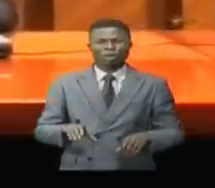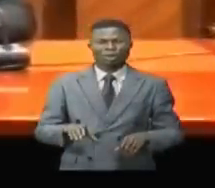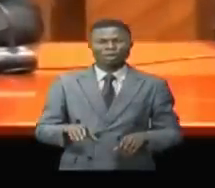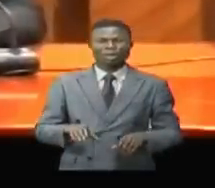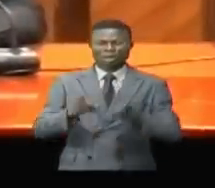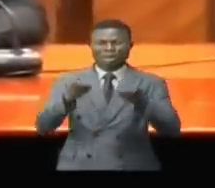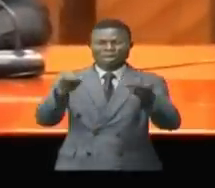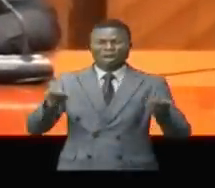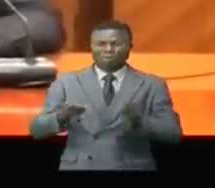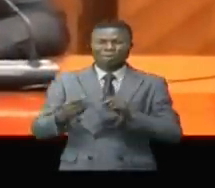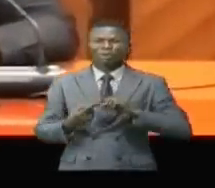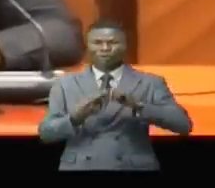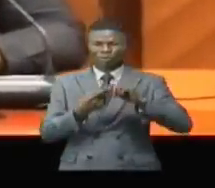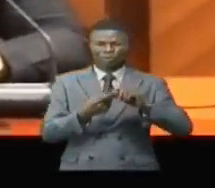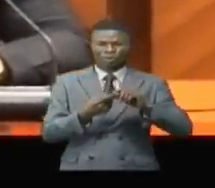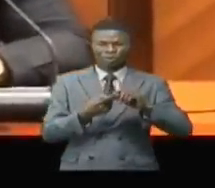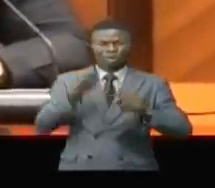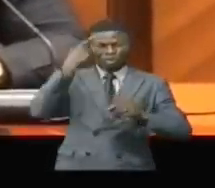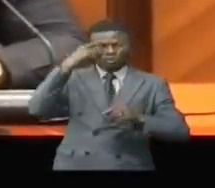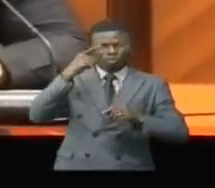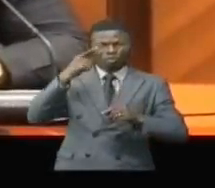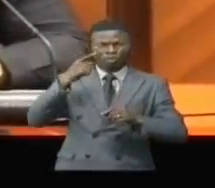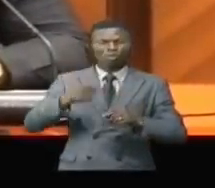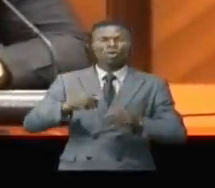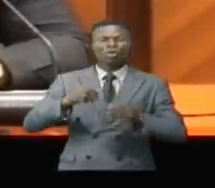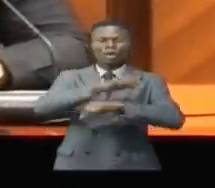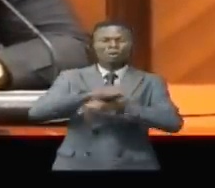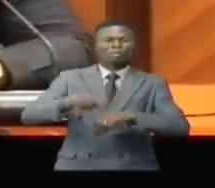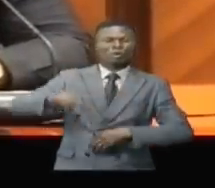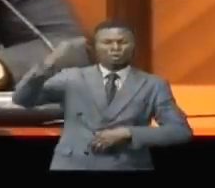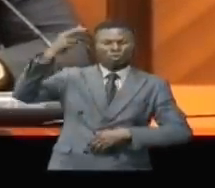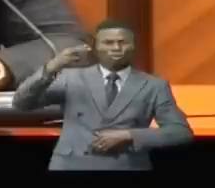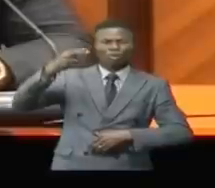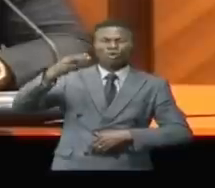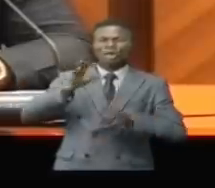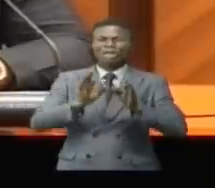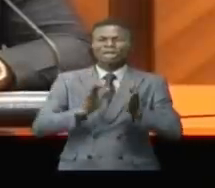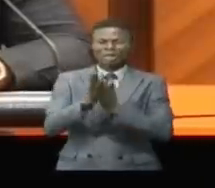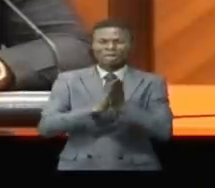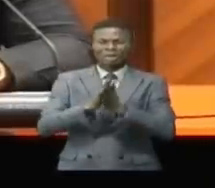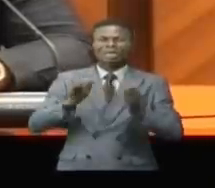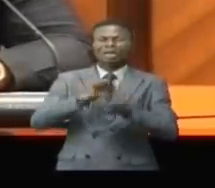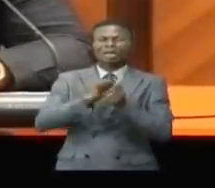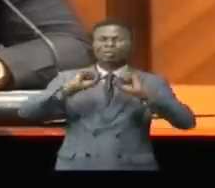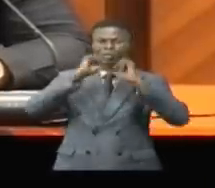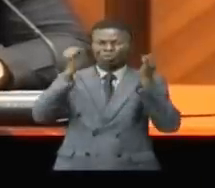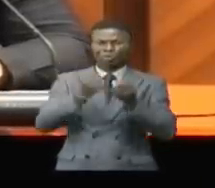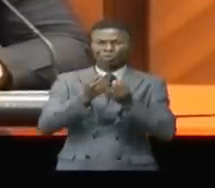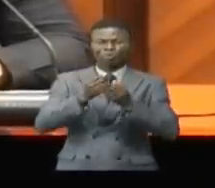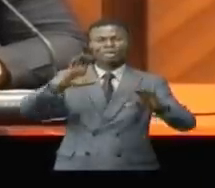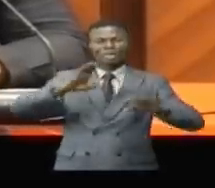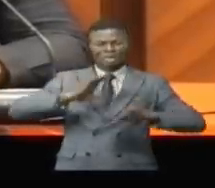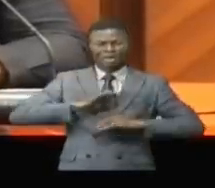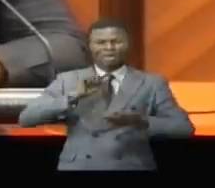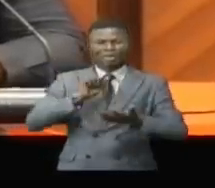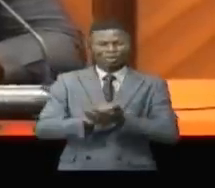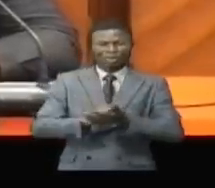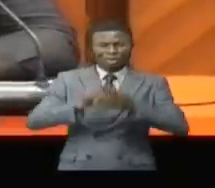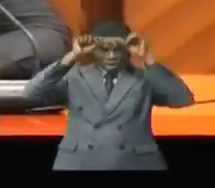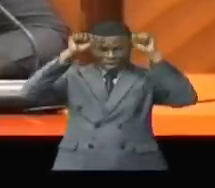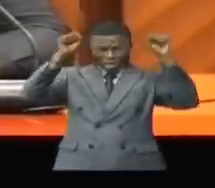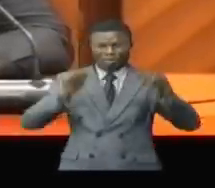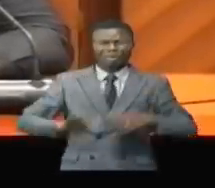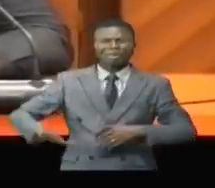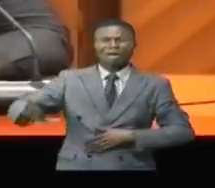cadre propice à cette politique publique de haute portée sociale. Au-delà de ces satisfecits, le président de